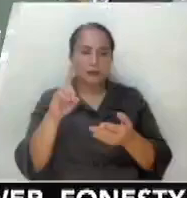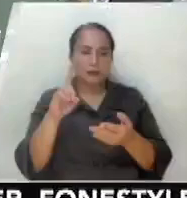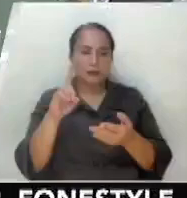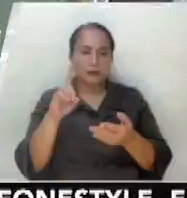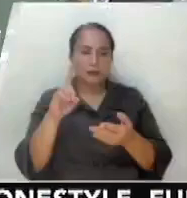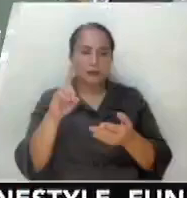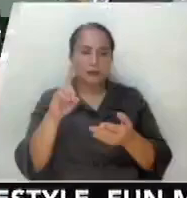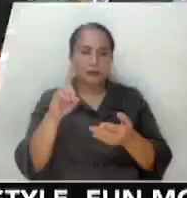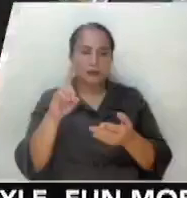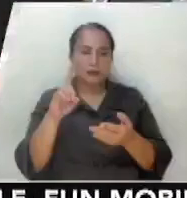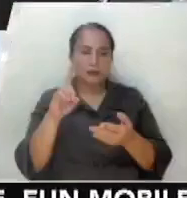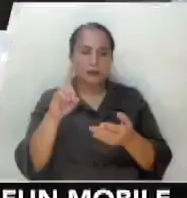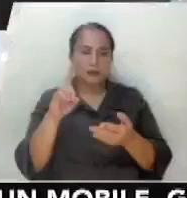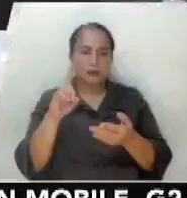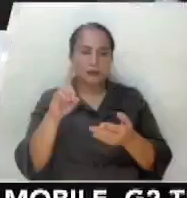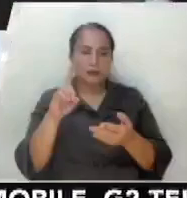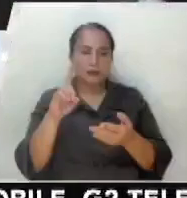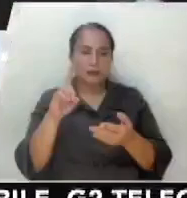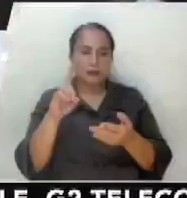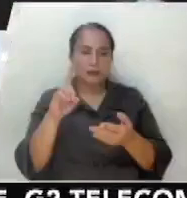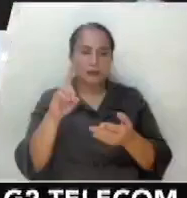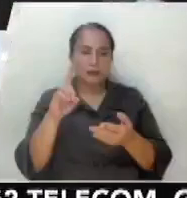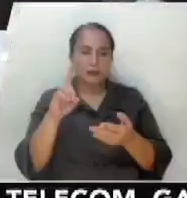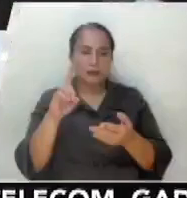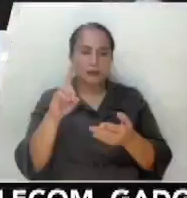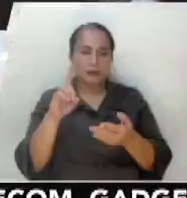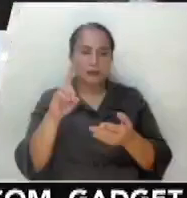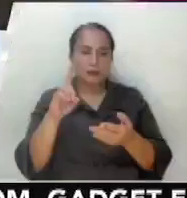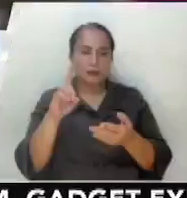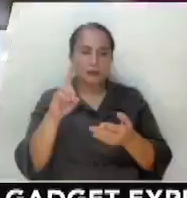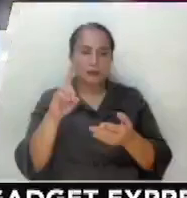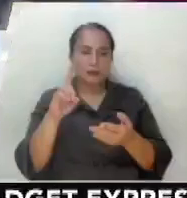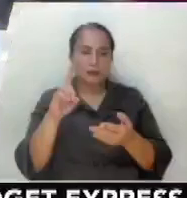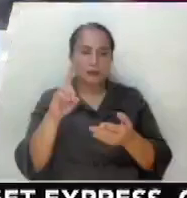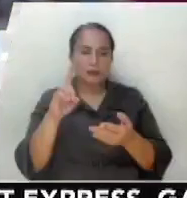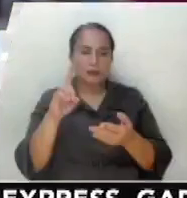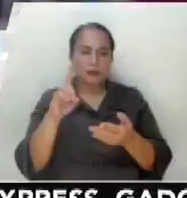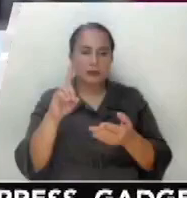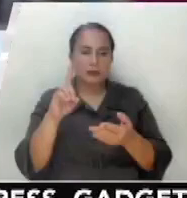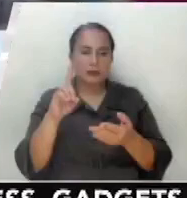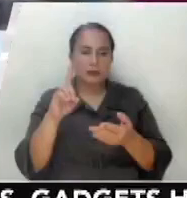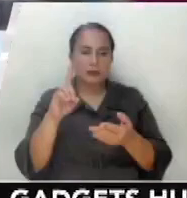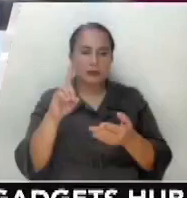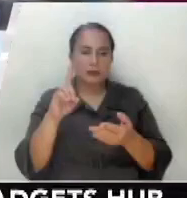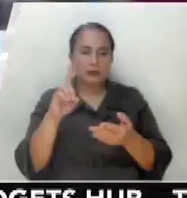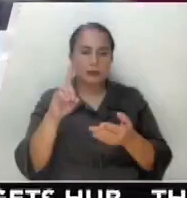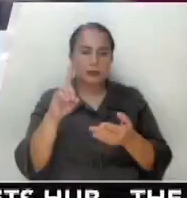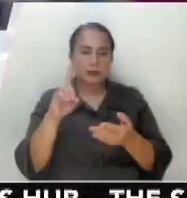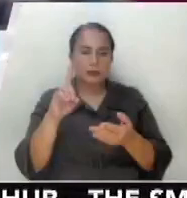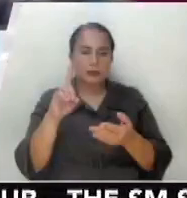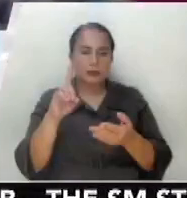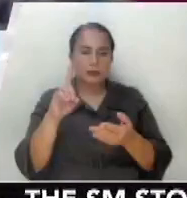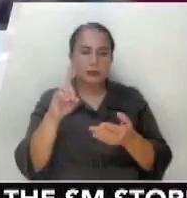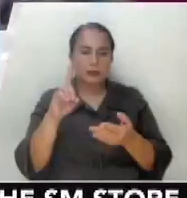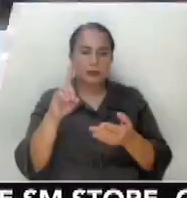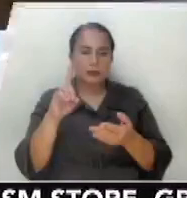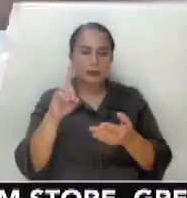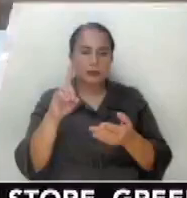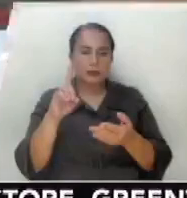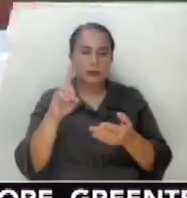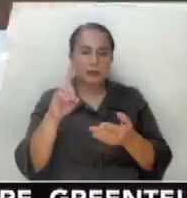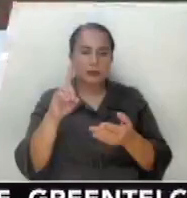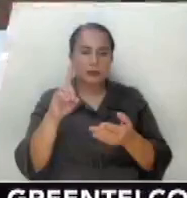pagkakagastusan na ano yun na lang ang alisin yung puna namin dagdagan namin unti kasi tataas po ang presyo ng